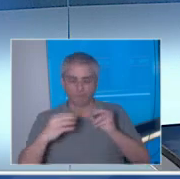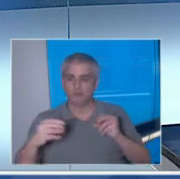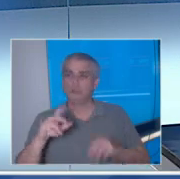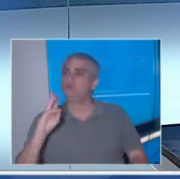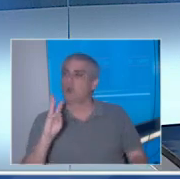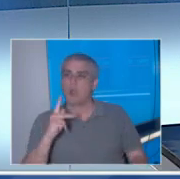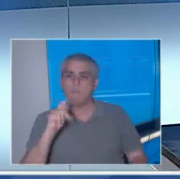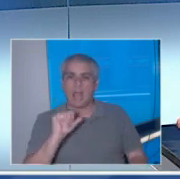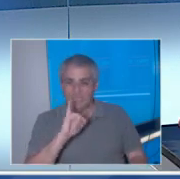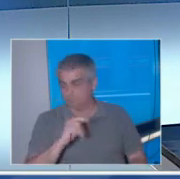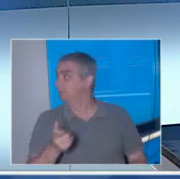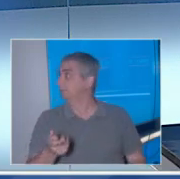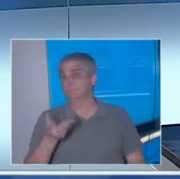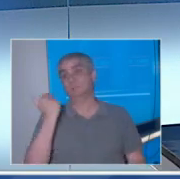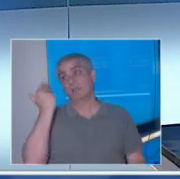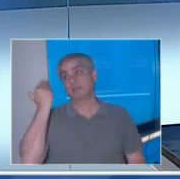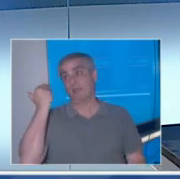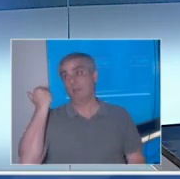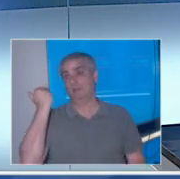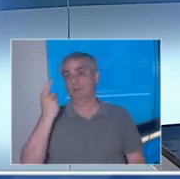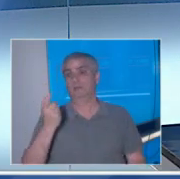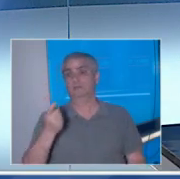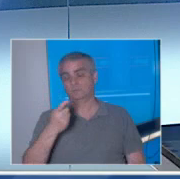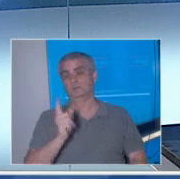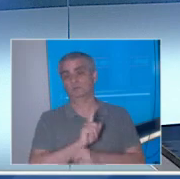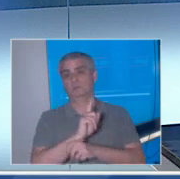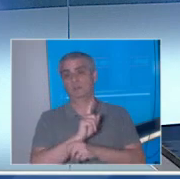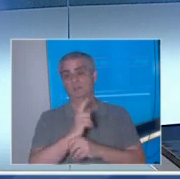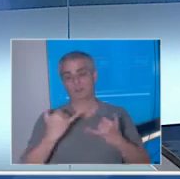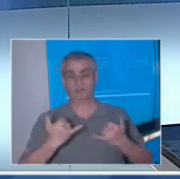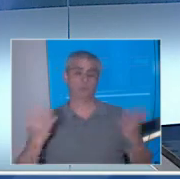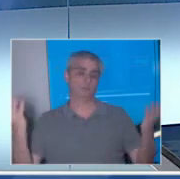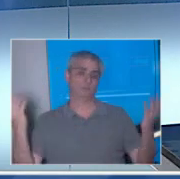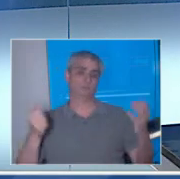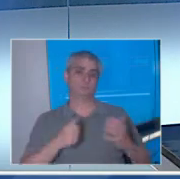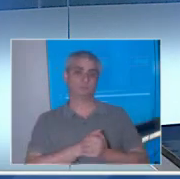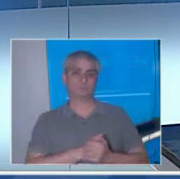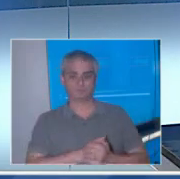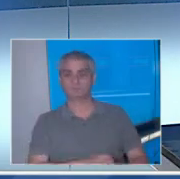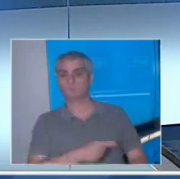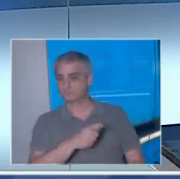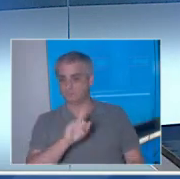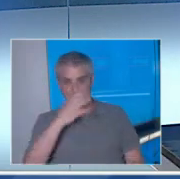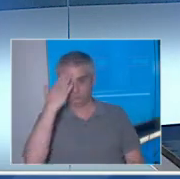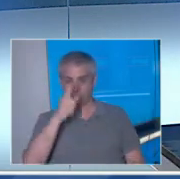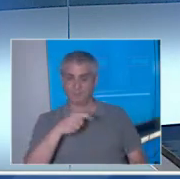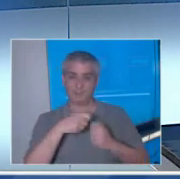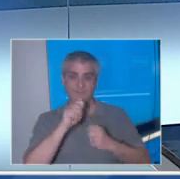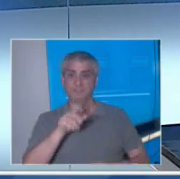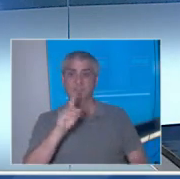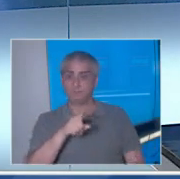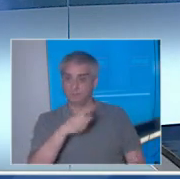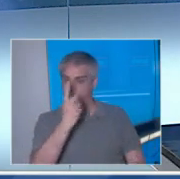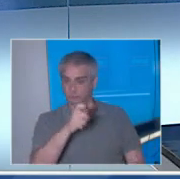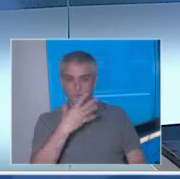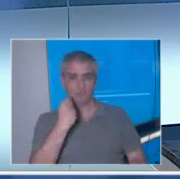ישן. נכון? כן. אז זה היה הפעם. אבל הוא בעידן נוכחי. חומר רצון. אגב, מי שלא מכיר את חבר הכנסת דוידסון, הוא